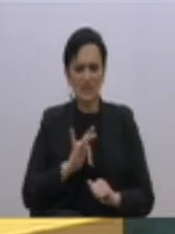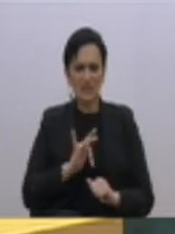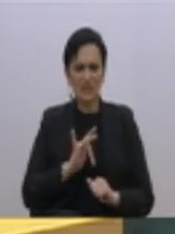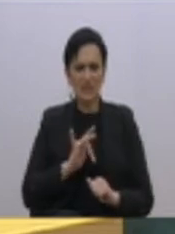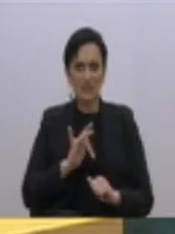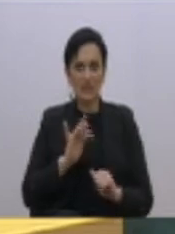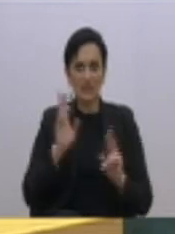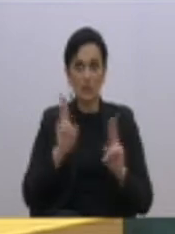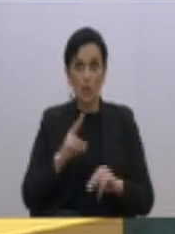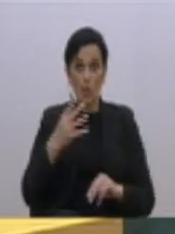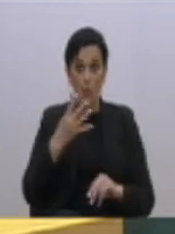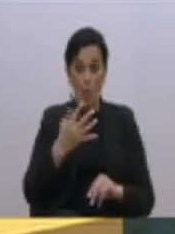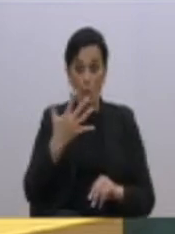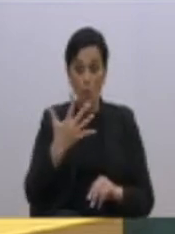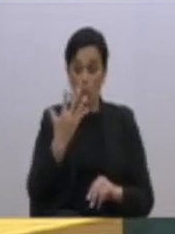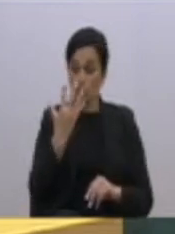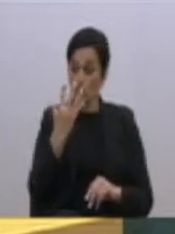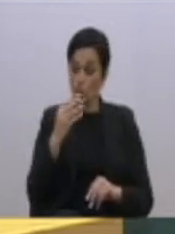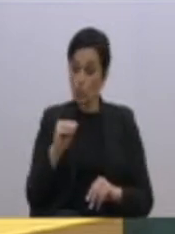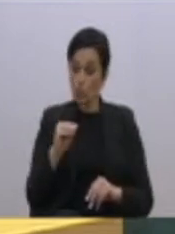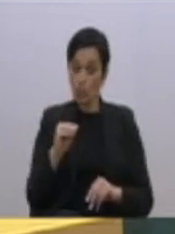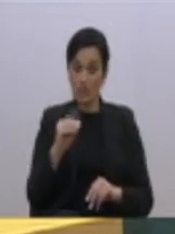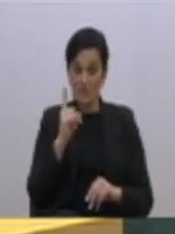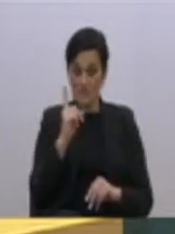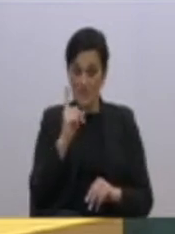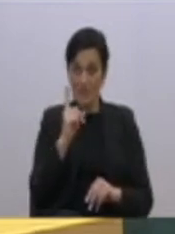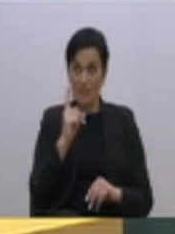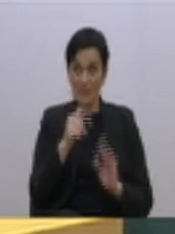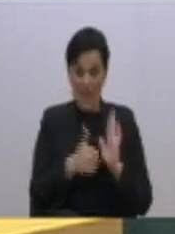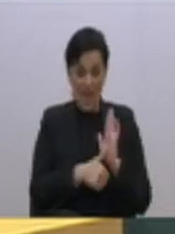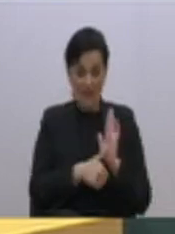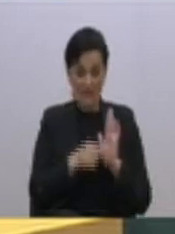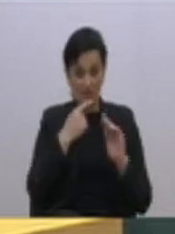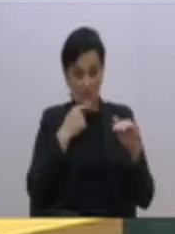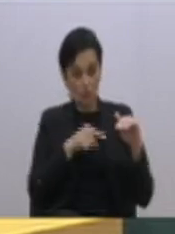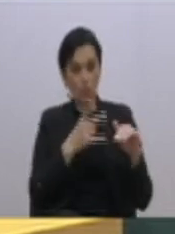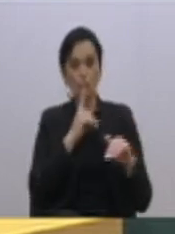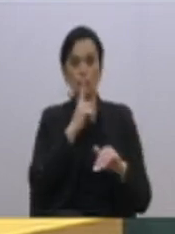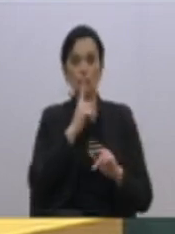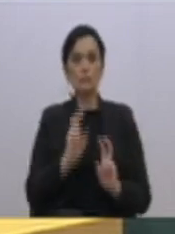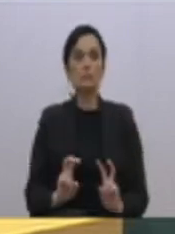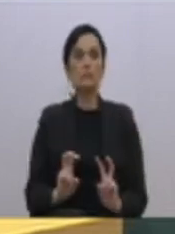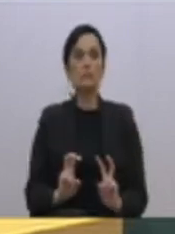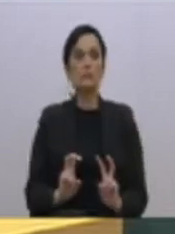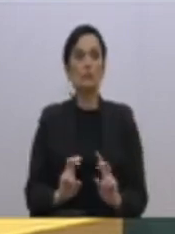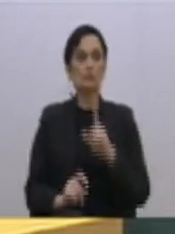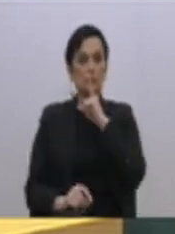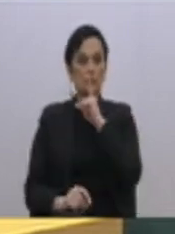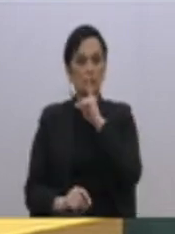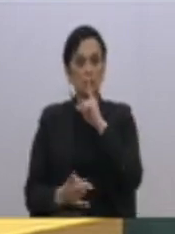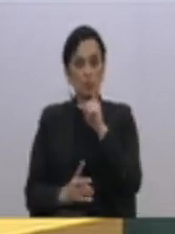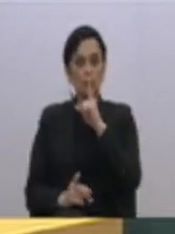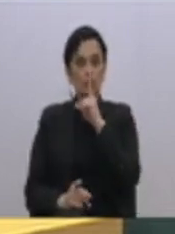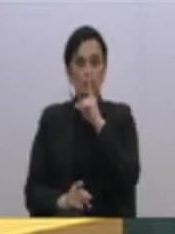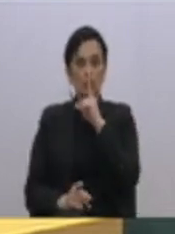წუთის განმავლობაში, 45 წუთის განმავლობაში პირველი კლასი, მე-6 წლის ბავშვი, ჩუმად უნდა იყოს. გესმით? აი ჩუმად უნდა იყოს,